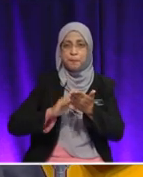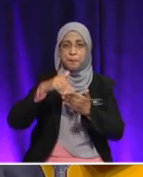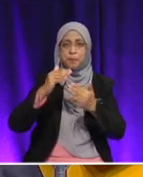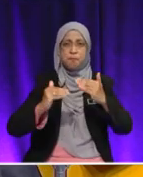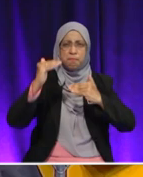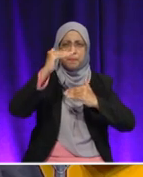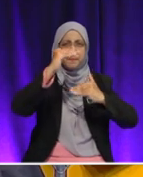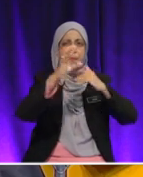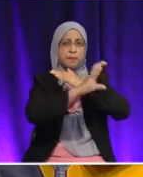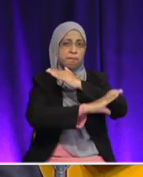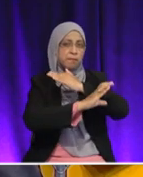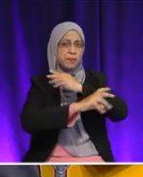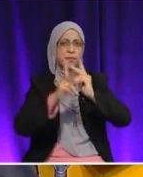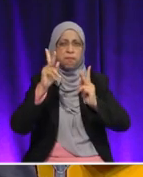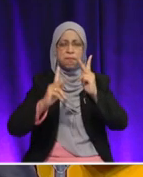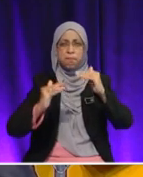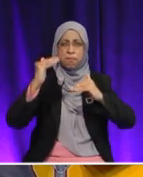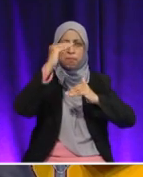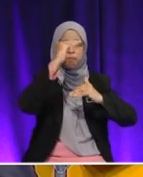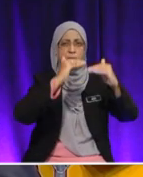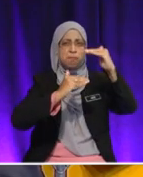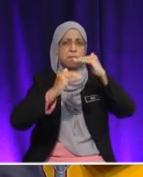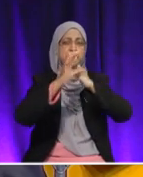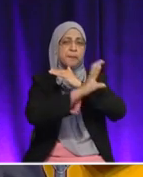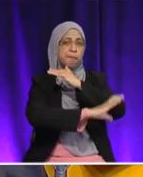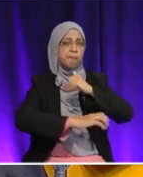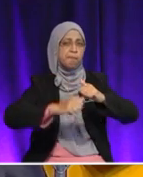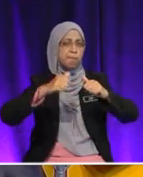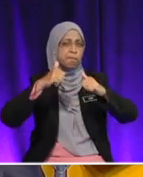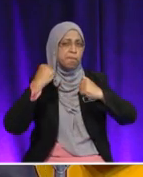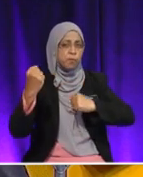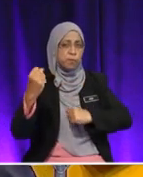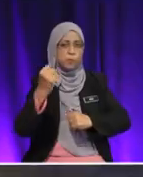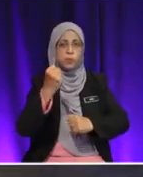mantap kita punya gaya hidup quality hidup akan meningkat